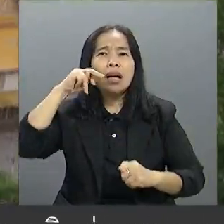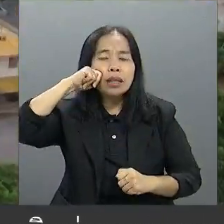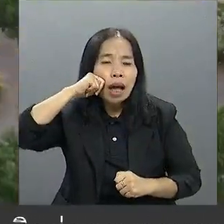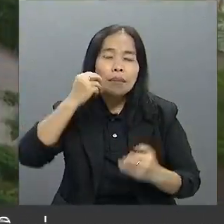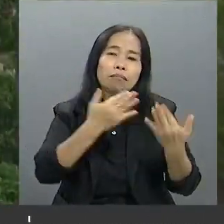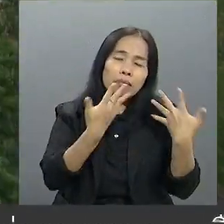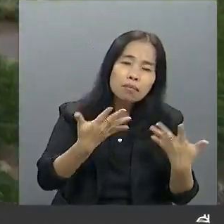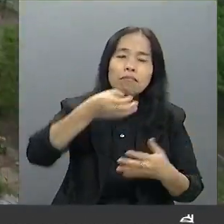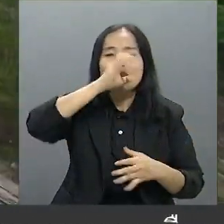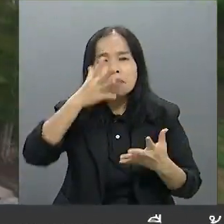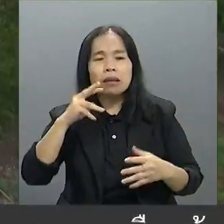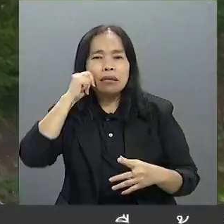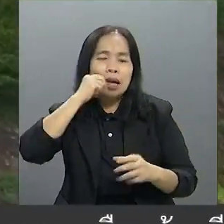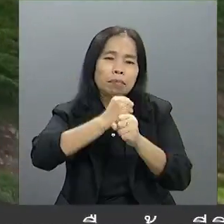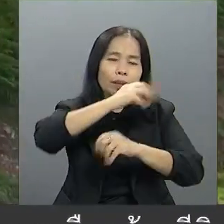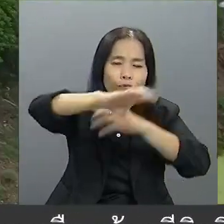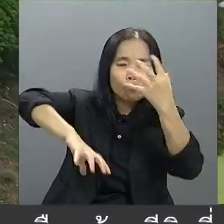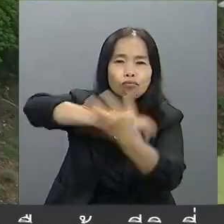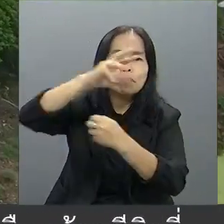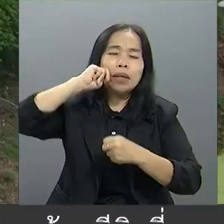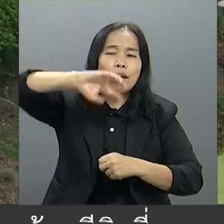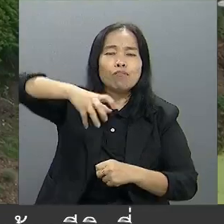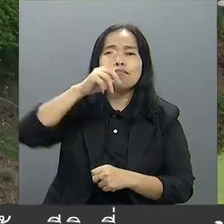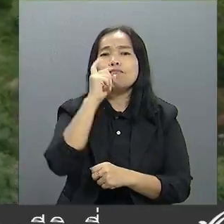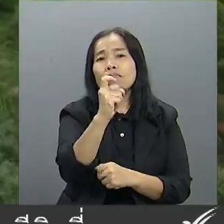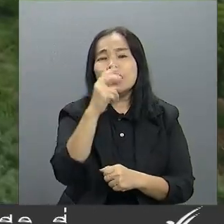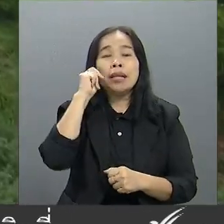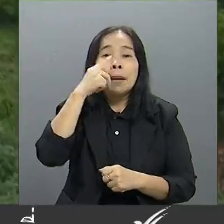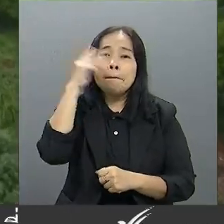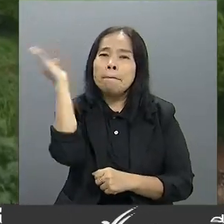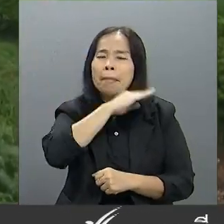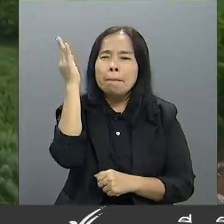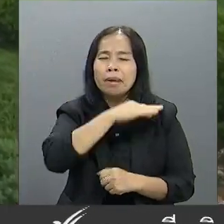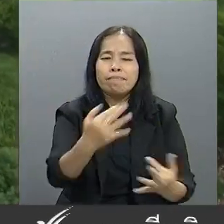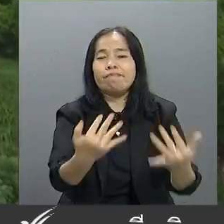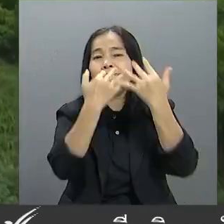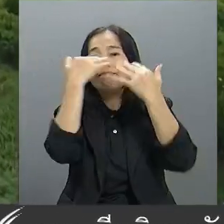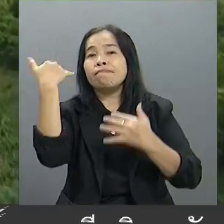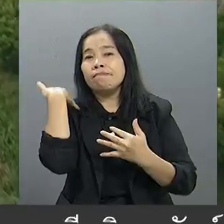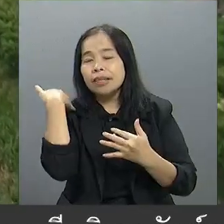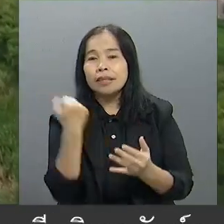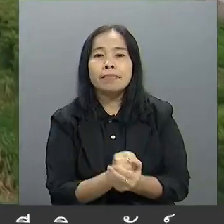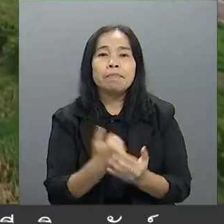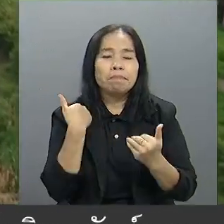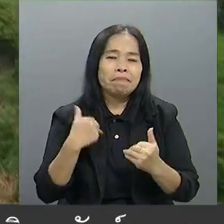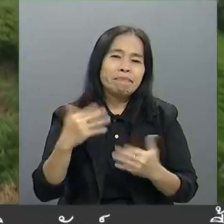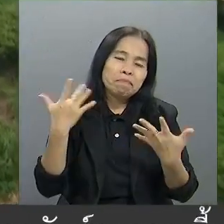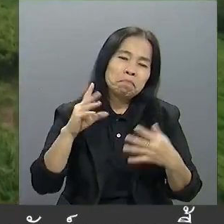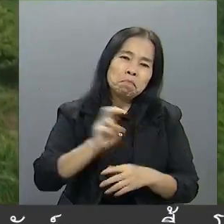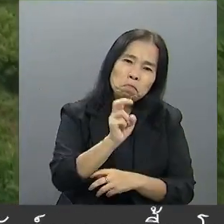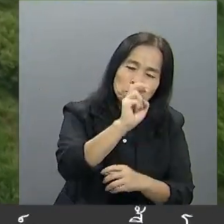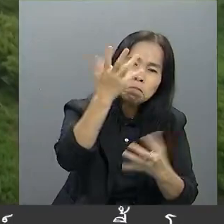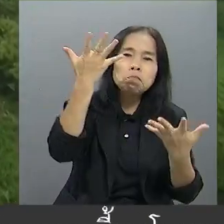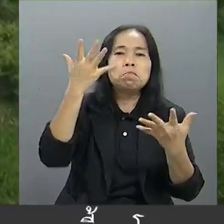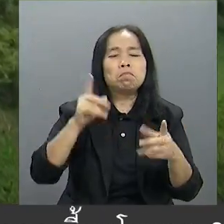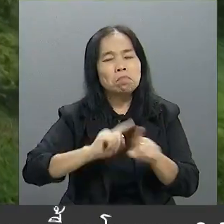ถนำน้ำมาผลิตประปาหมู่บ้านได้น้ำก็เริ่มเน่าเสียส่งกลิ่นเหม็นแล้วก็ยังมีสัตว์ร้ายมีงงมีงูต่างๆนี่นะค